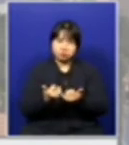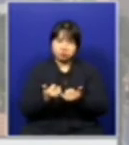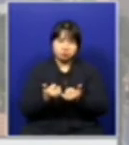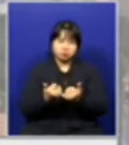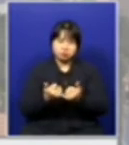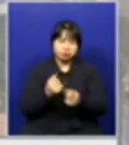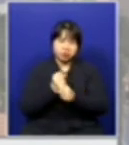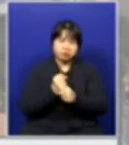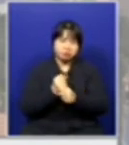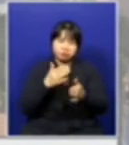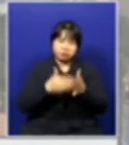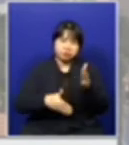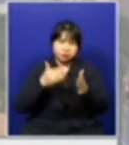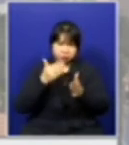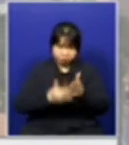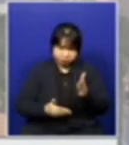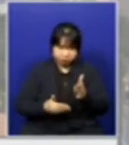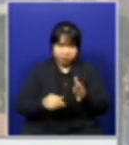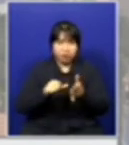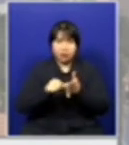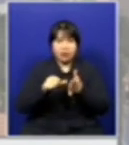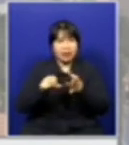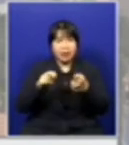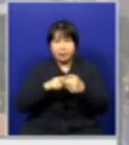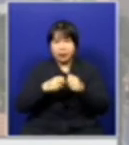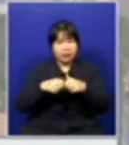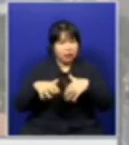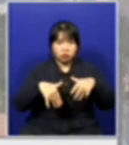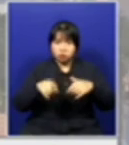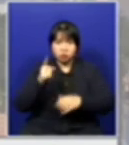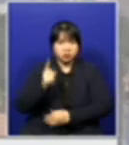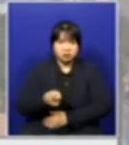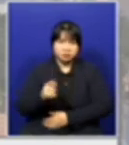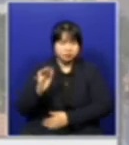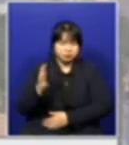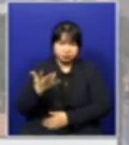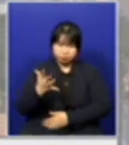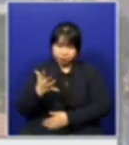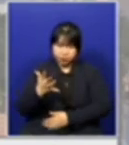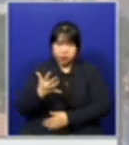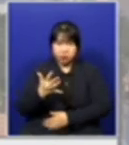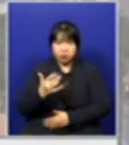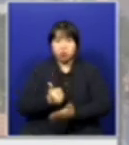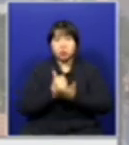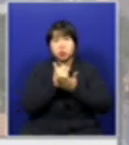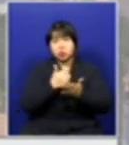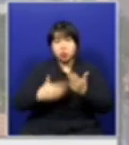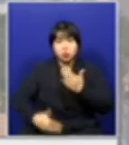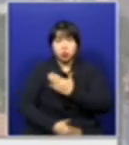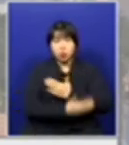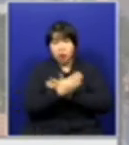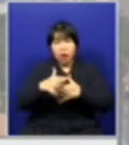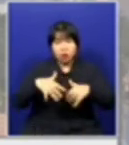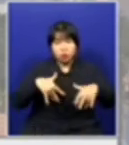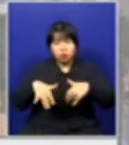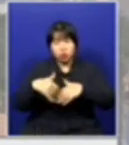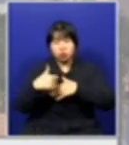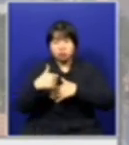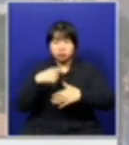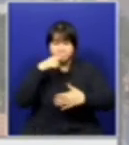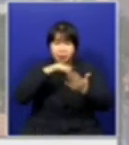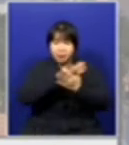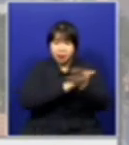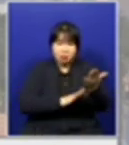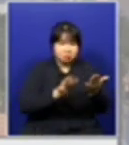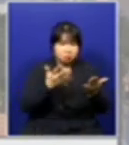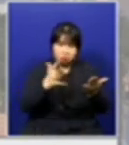ไรเลยจะไม่ได้แก้ปัญหาให้กับประชาชนเลยจะไม่ได้เป็นการสร้างโอกาสให้กับประเทศนี้เลยประเ